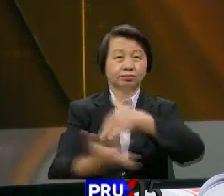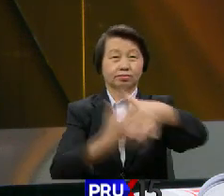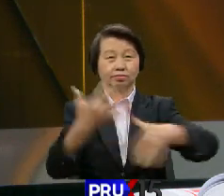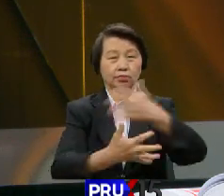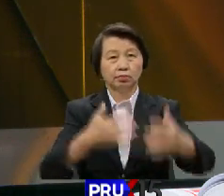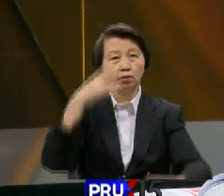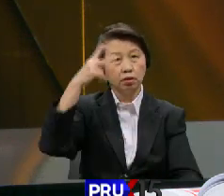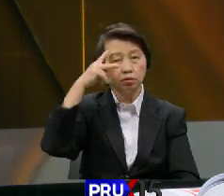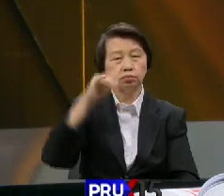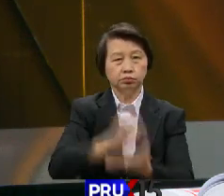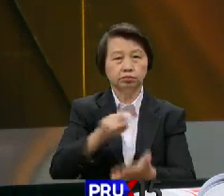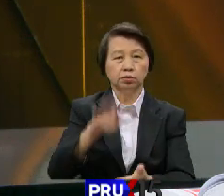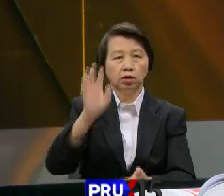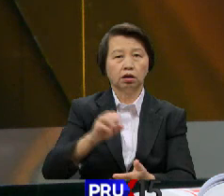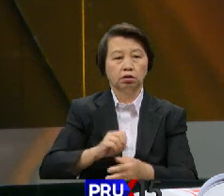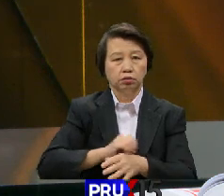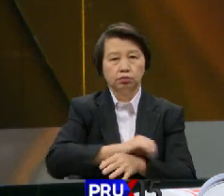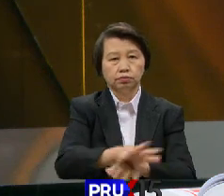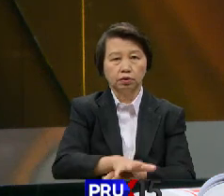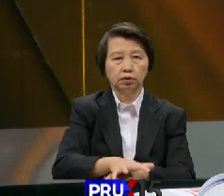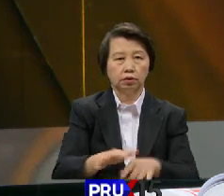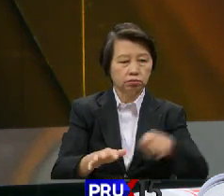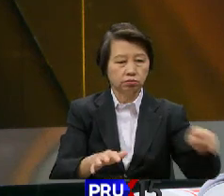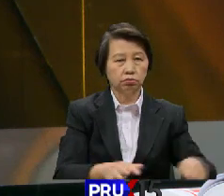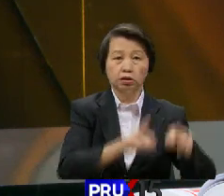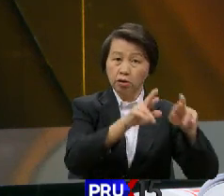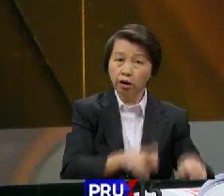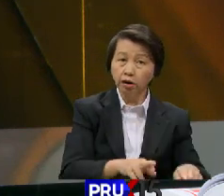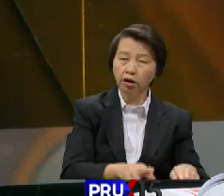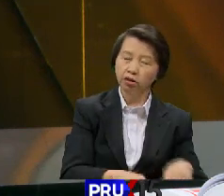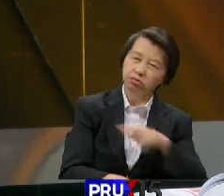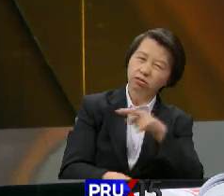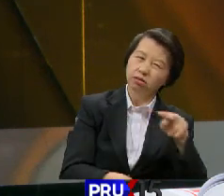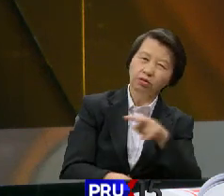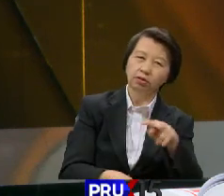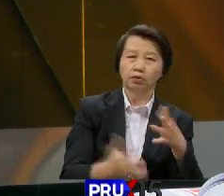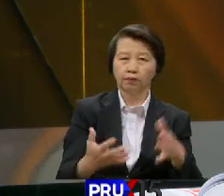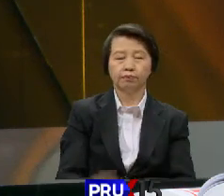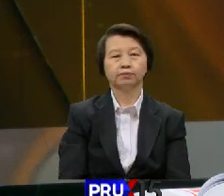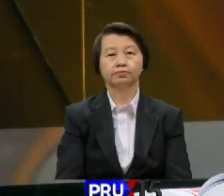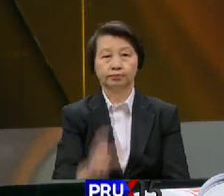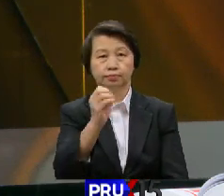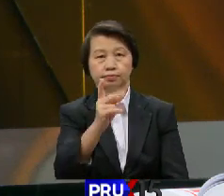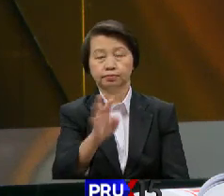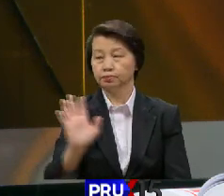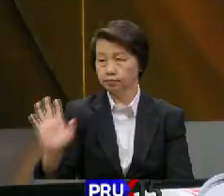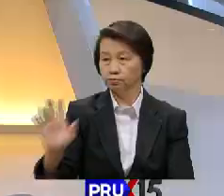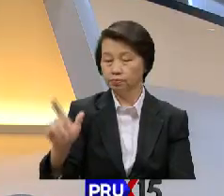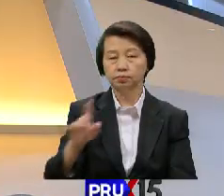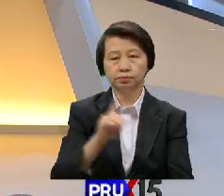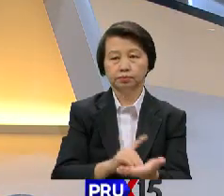politik itu turut akan mempengaruhi pola pengundian kali ini oke oke sebenarnya kita akan bersama dengan dokter